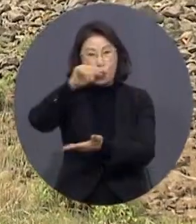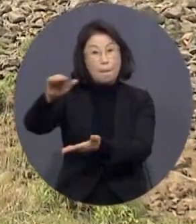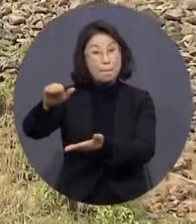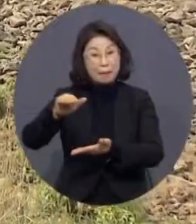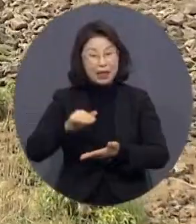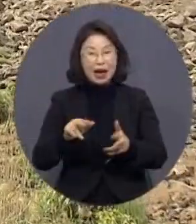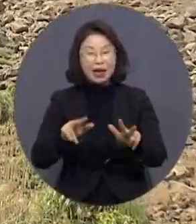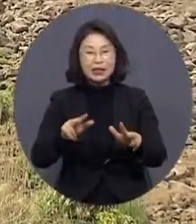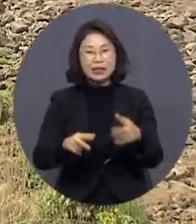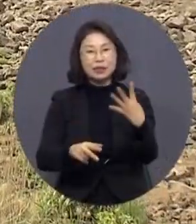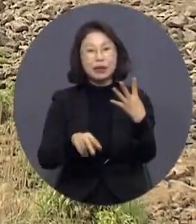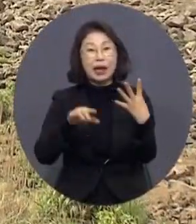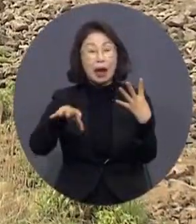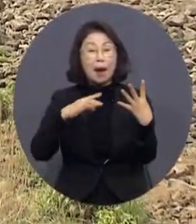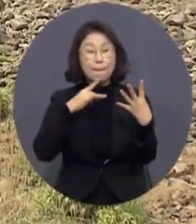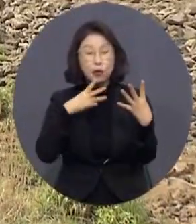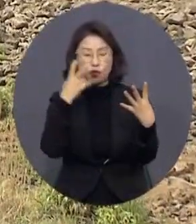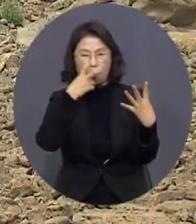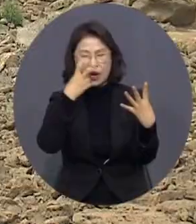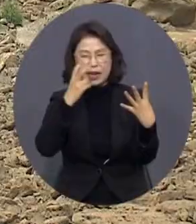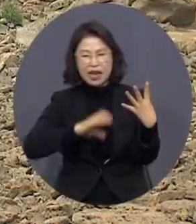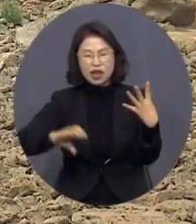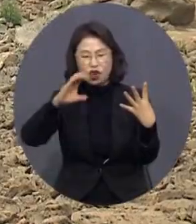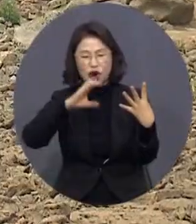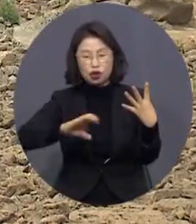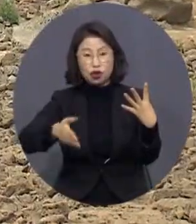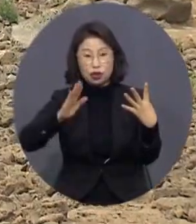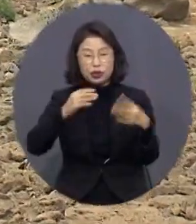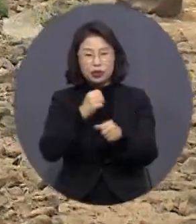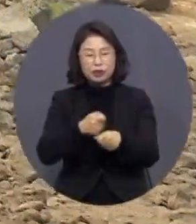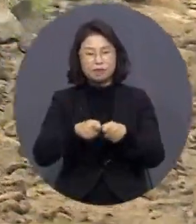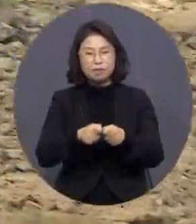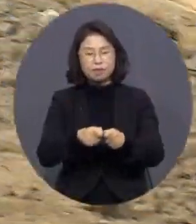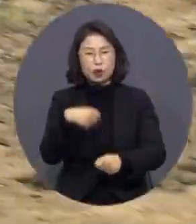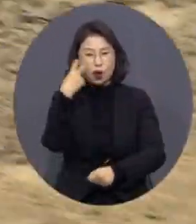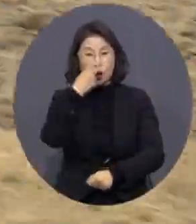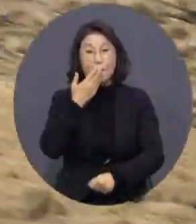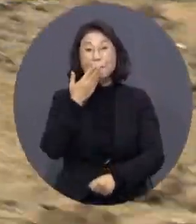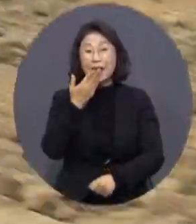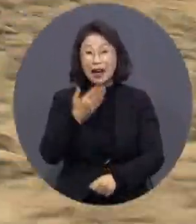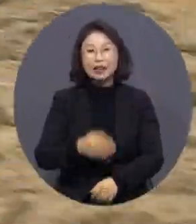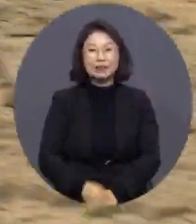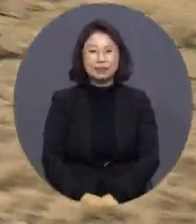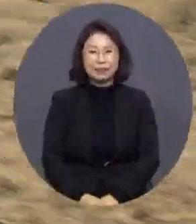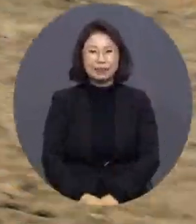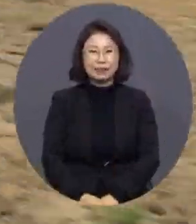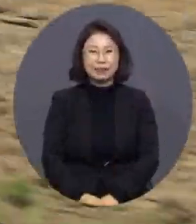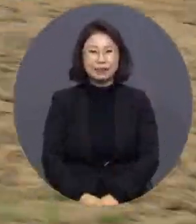현재 4개뿐인 관측망을 추가로 설치해 체계적으로 관리할 수 있게 됩니다.